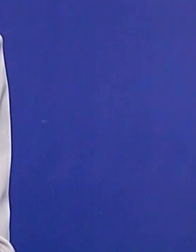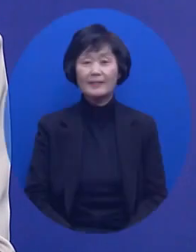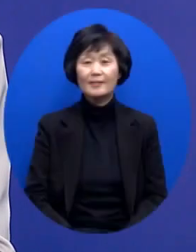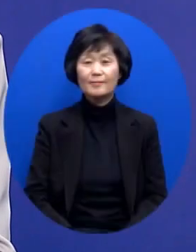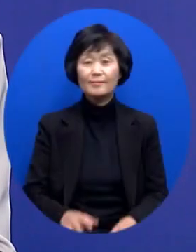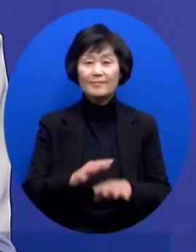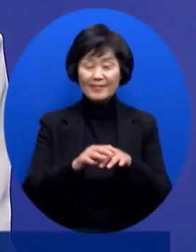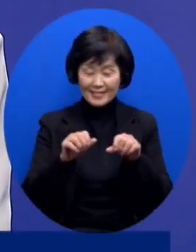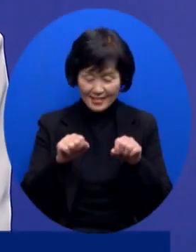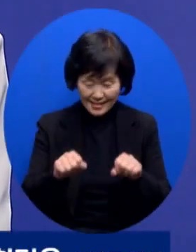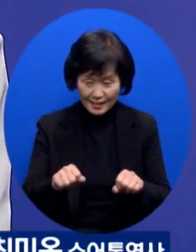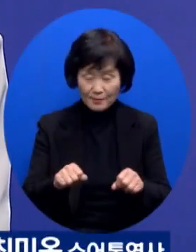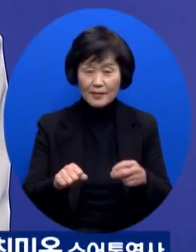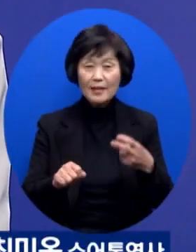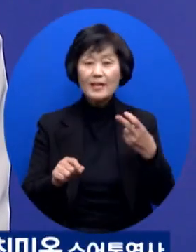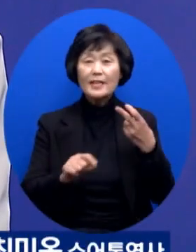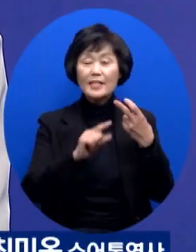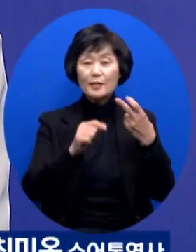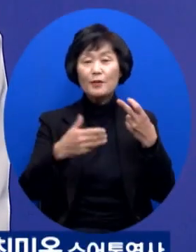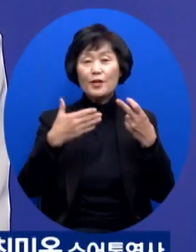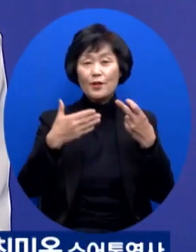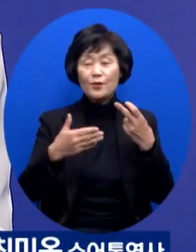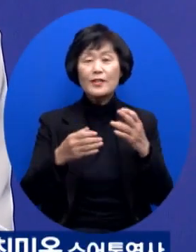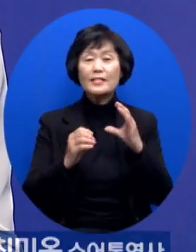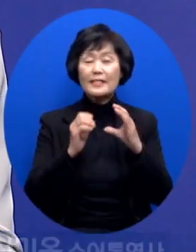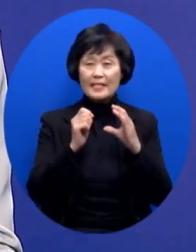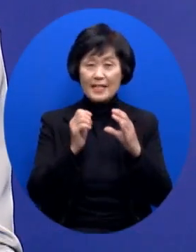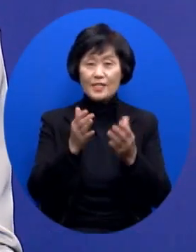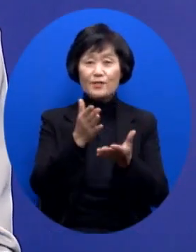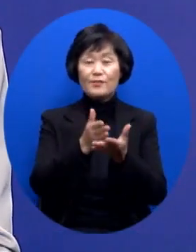시청자 여러분 안녕하십니까? 12월 9일 CTS 뉴스입니다.